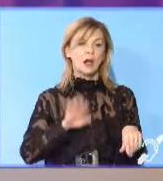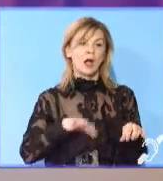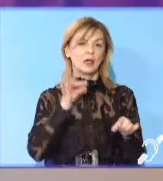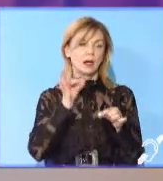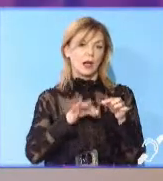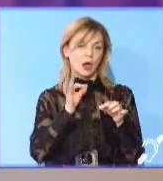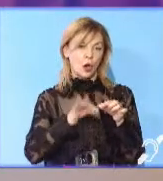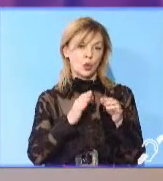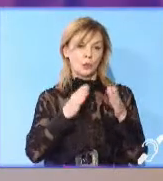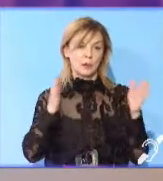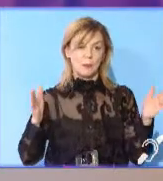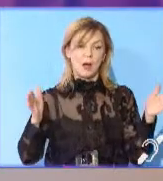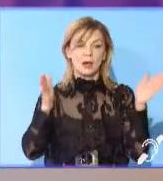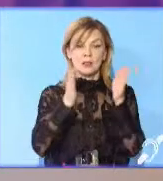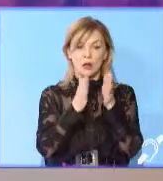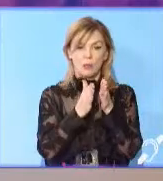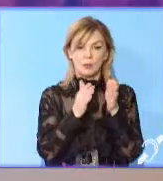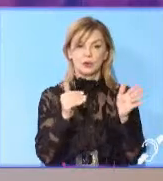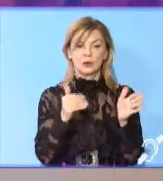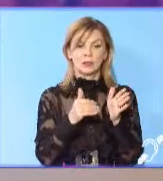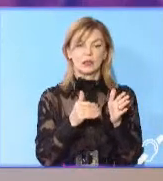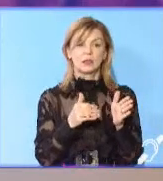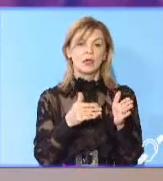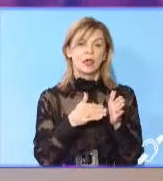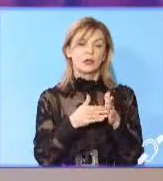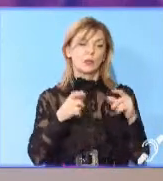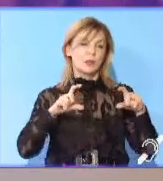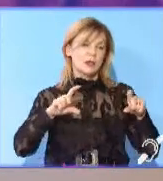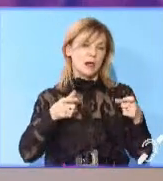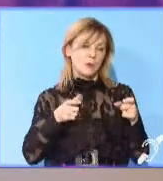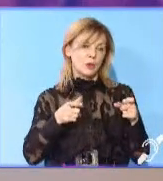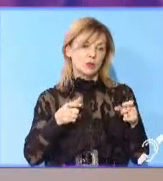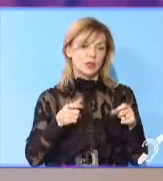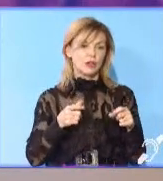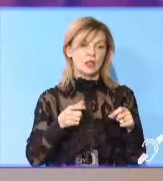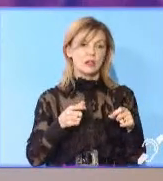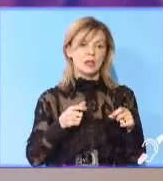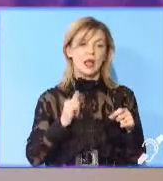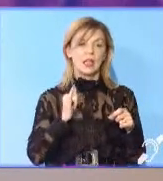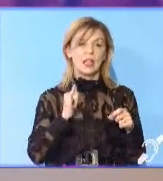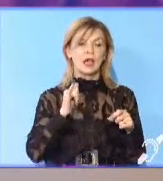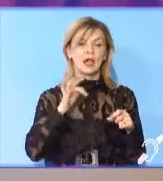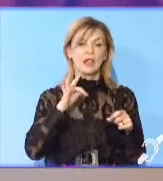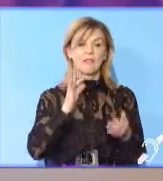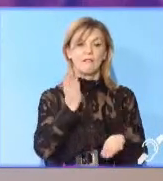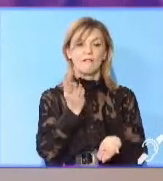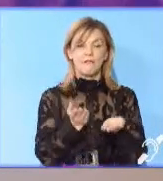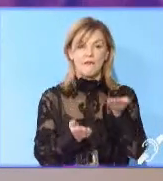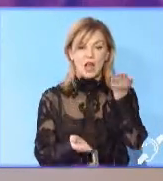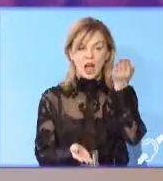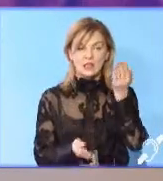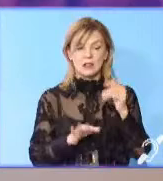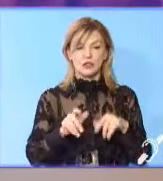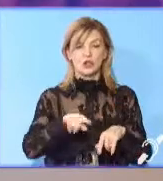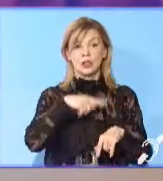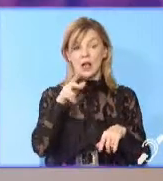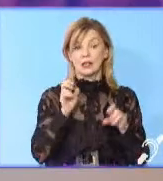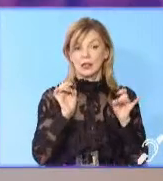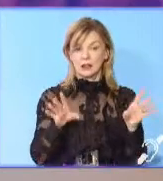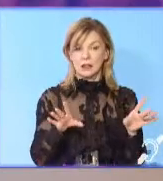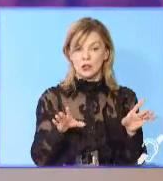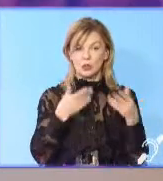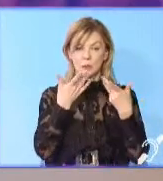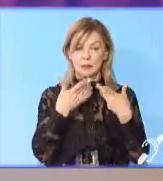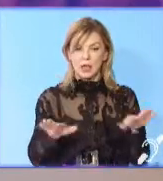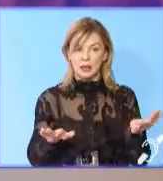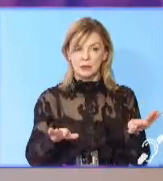Indiferent că dispui de economii consistente sau mai reduse, trebuie să le protejezi de fenomenul inflaționist, dar și de alte